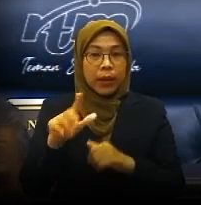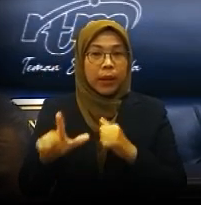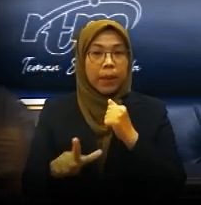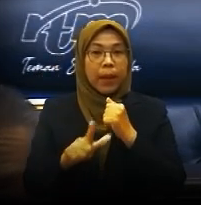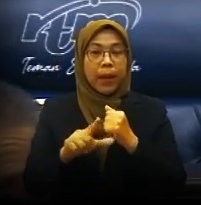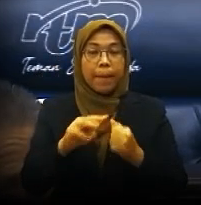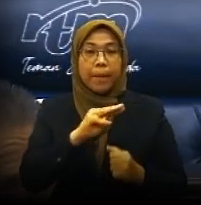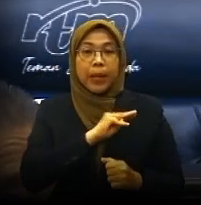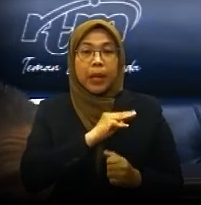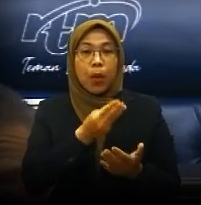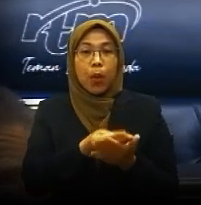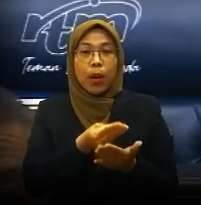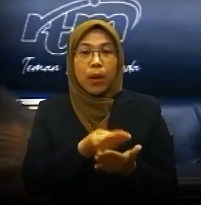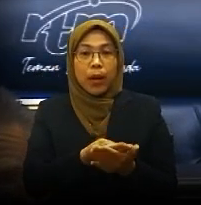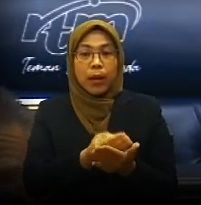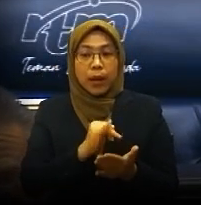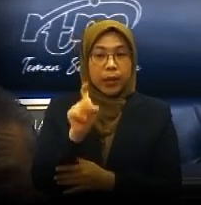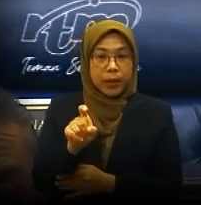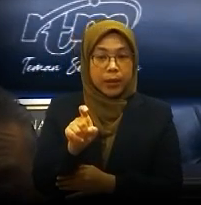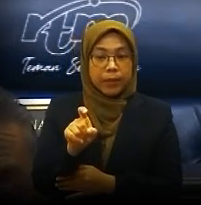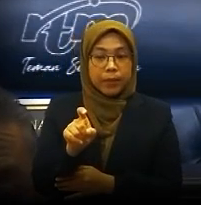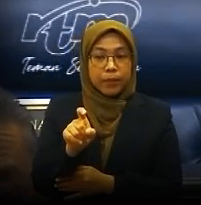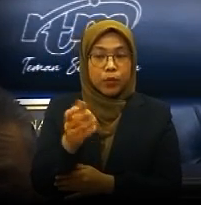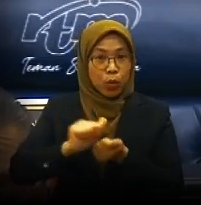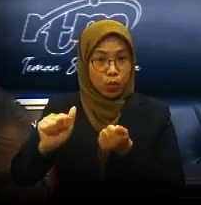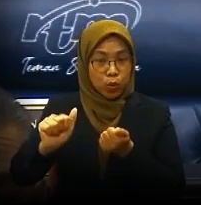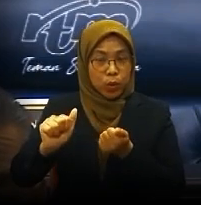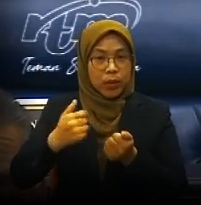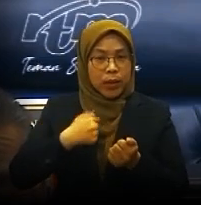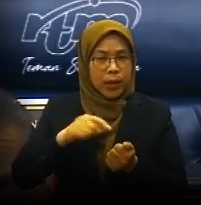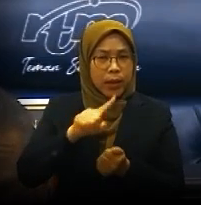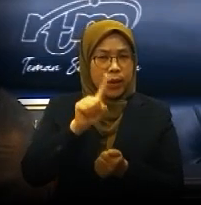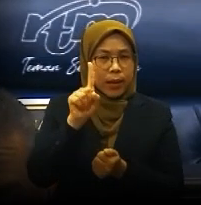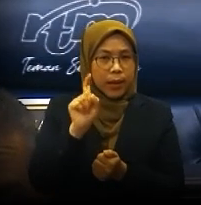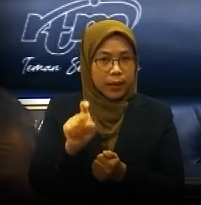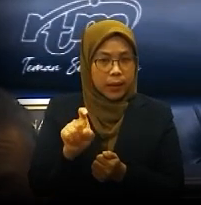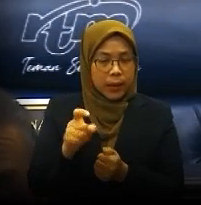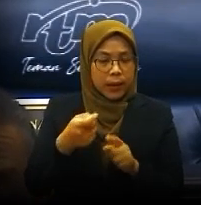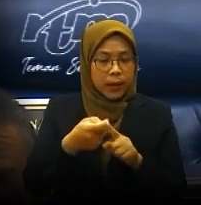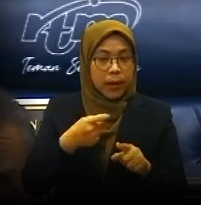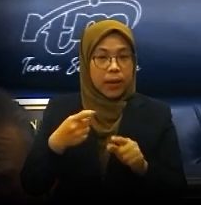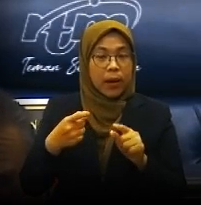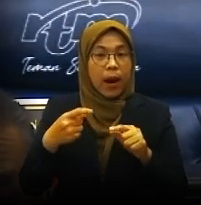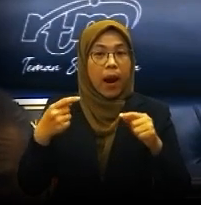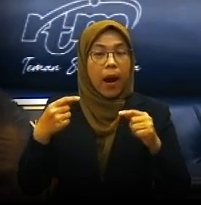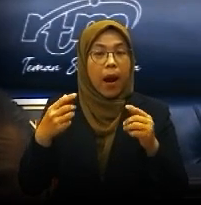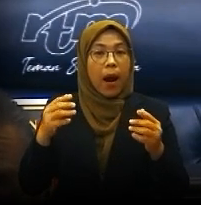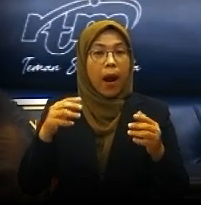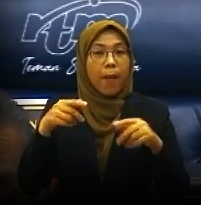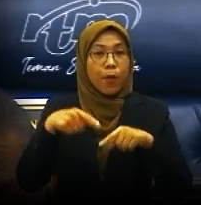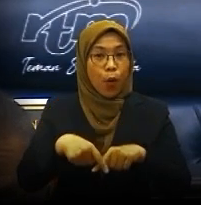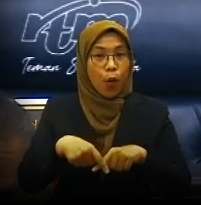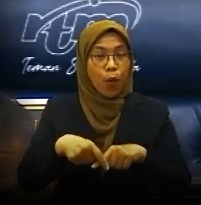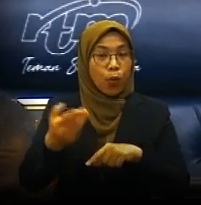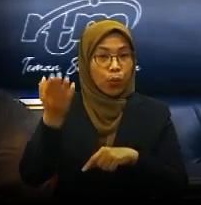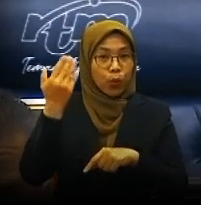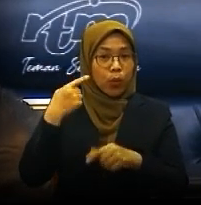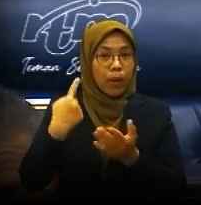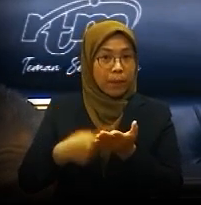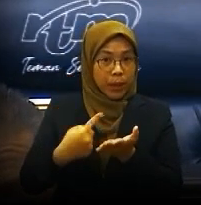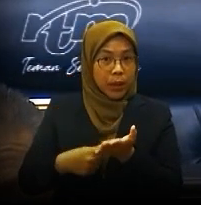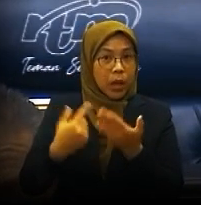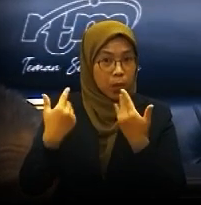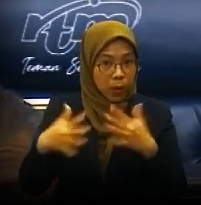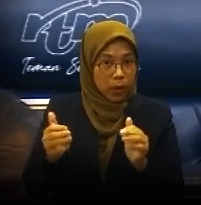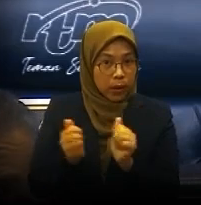Timbalan Menteri Kewangan. Saya bertanya masa nak lulus. Saya bertanya Timbalan Menteri Kewangan daripada UMNO pada ketika itu, bincang tak dengan siapa